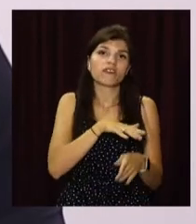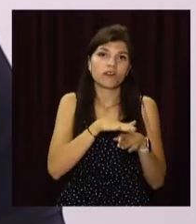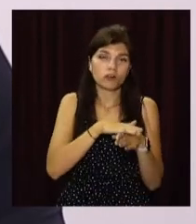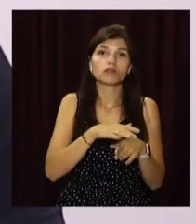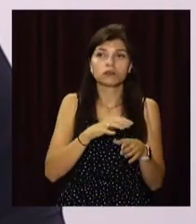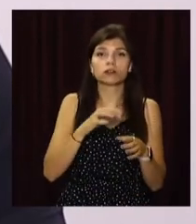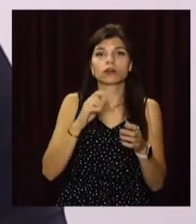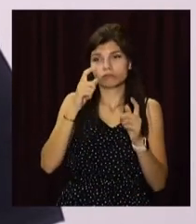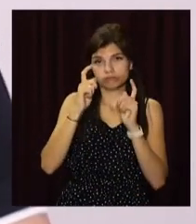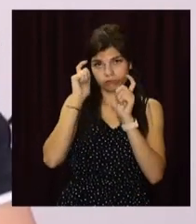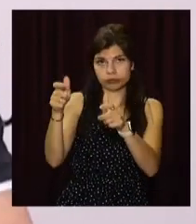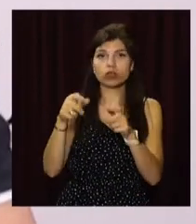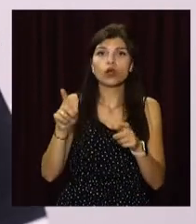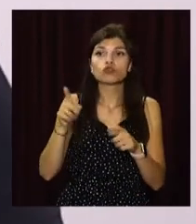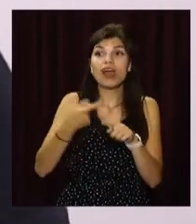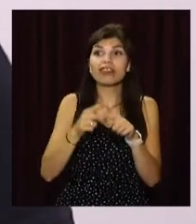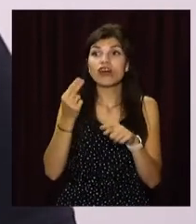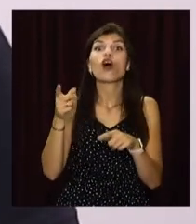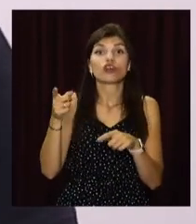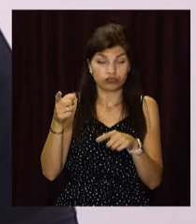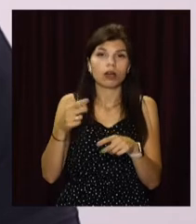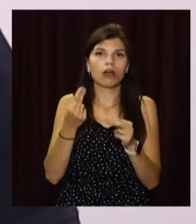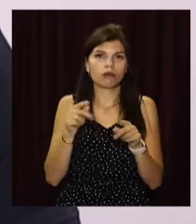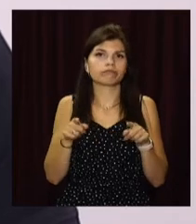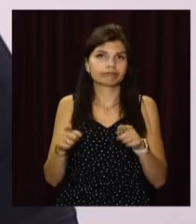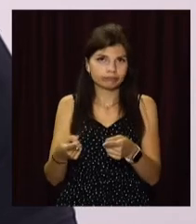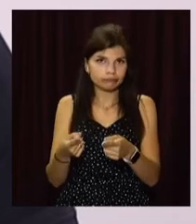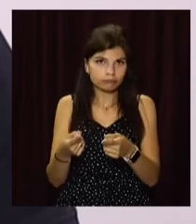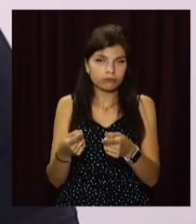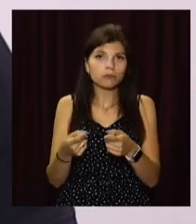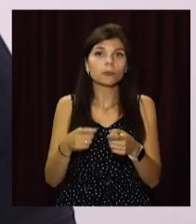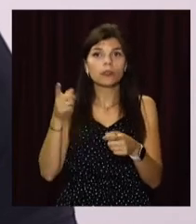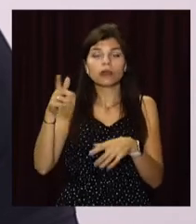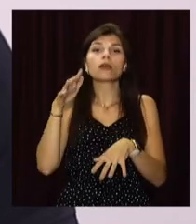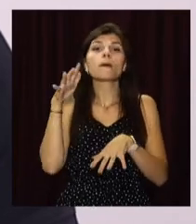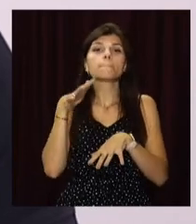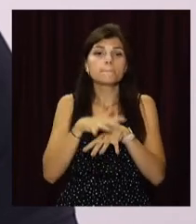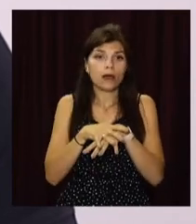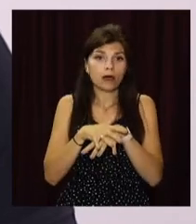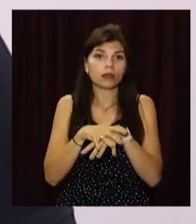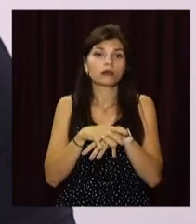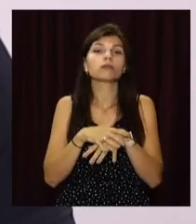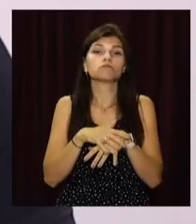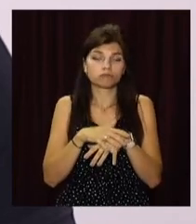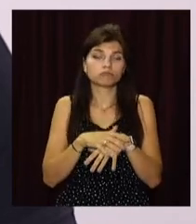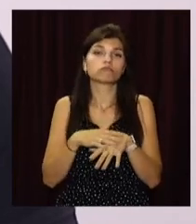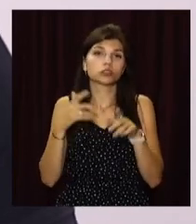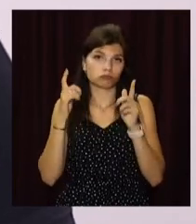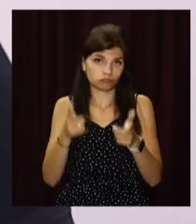про арешт цих коштів, і банк в порядку черговості задовольняє